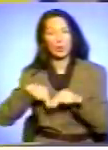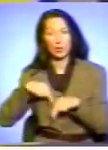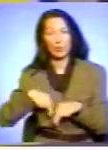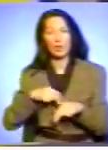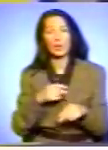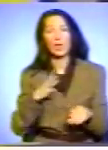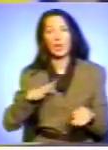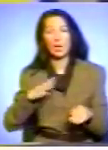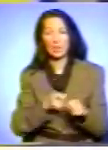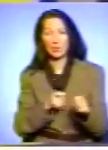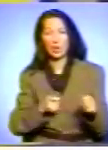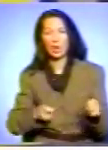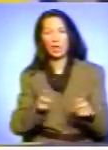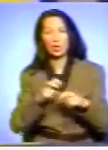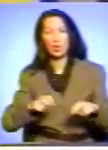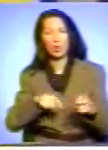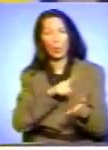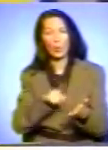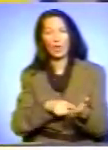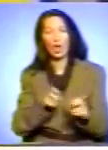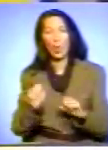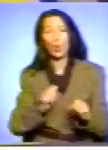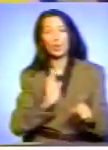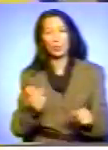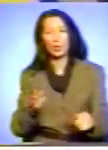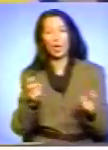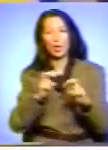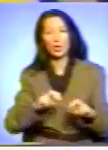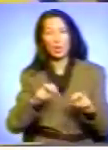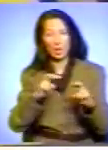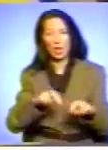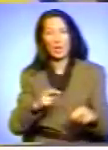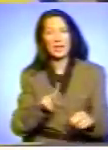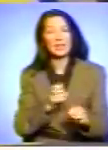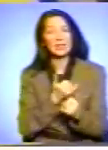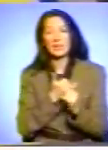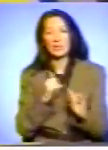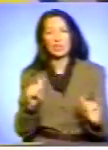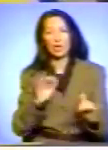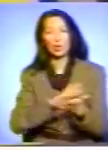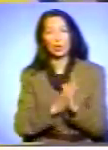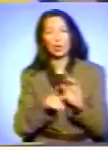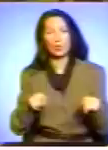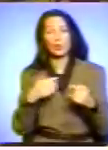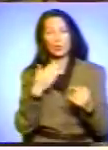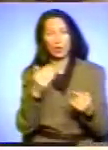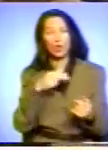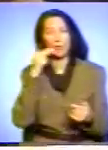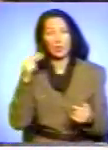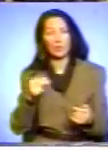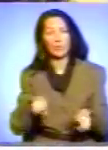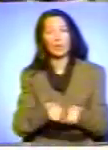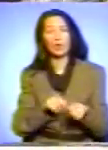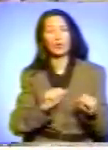розгляду питань уряд буде розглядати як надзвичайну ситуацію, створену з вашої вини. Також в уряді